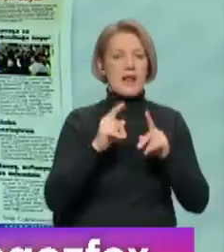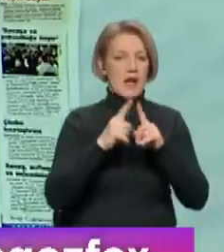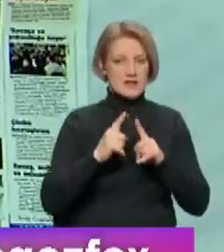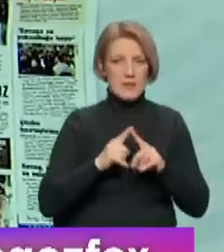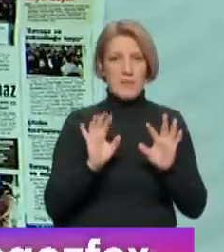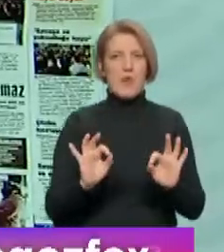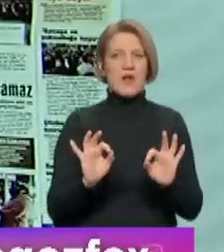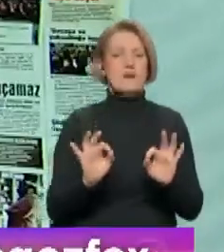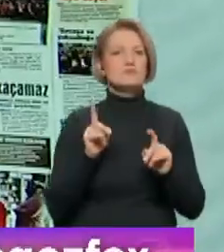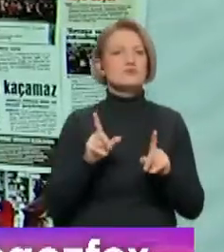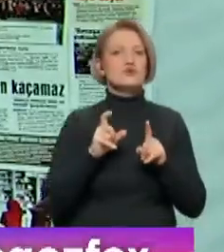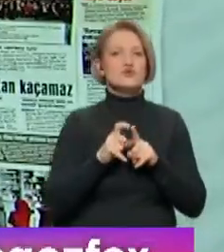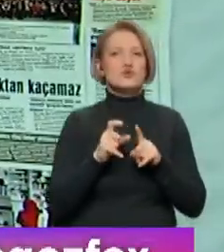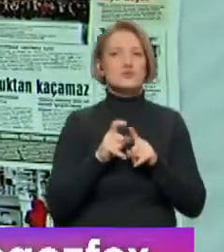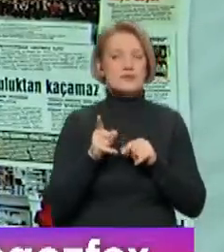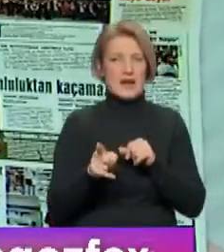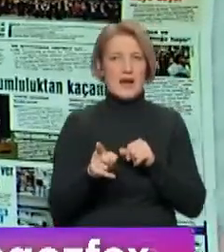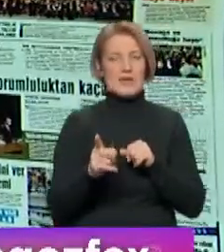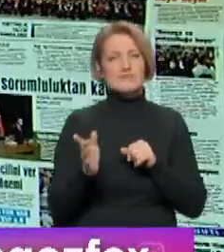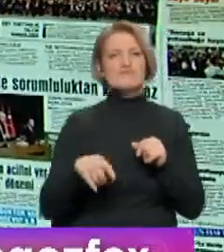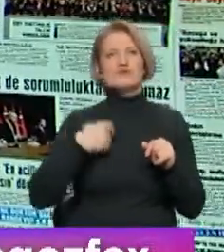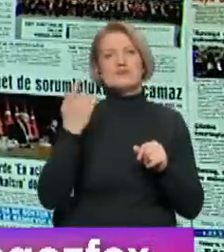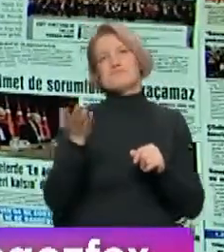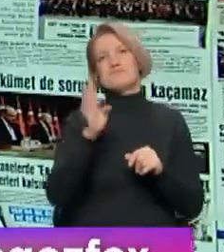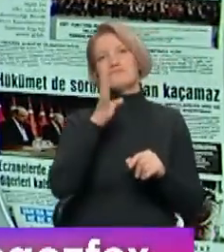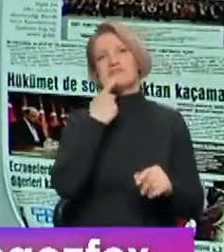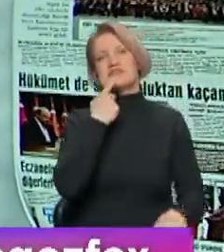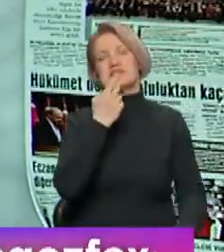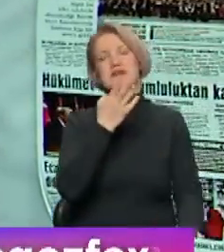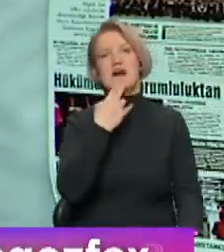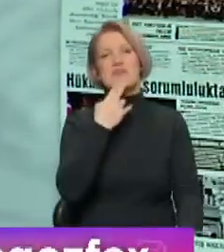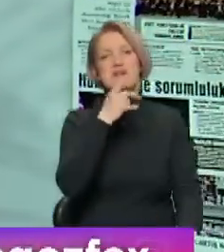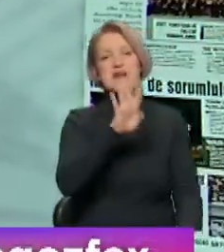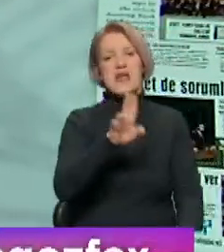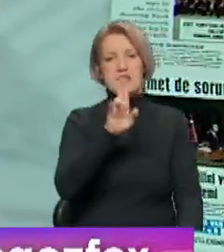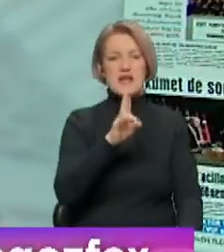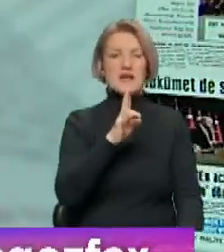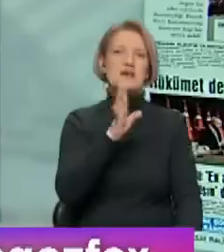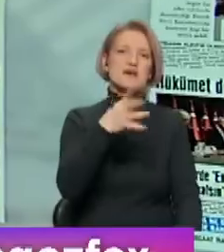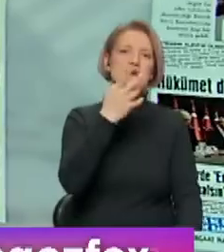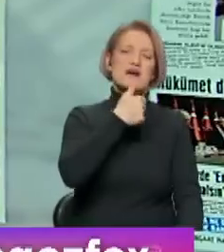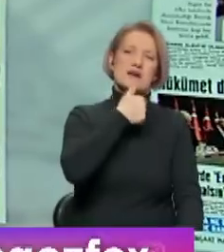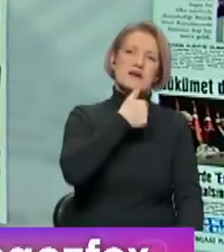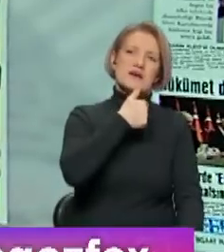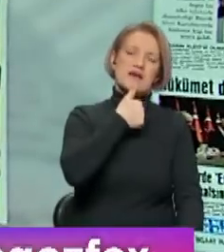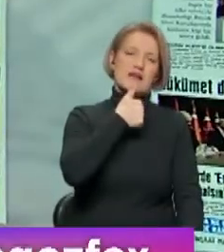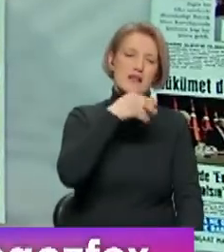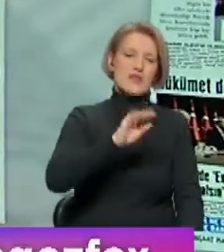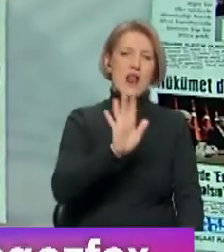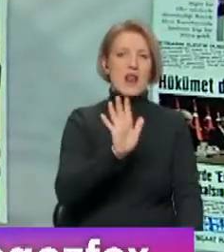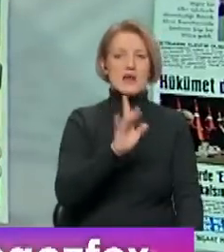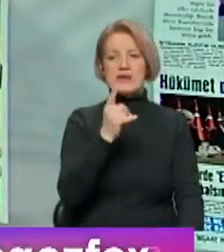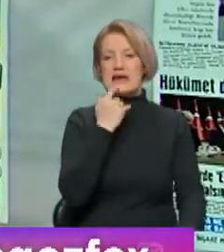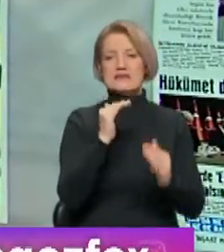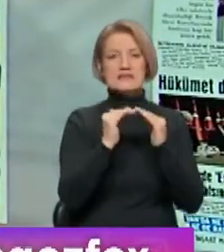hesaplamalar da öyle Bu durumda atıyorum kadınlar için 47 erkekler için 49 kadınlar için 48 erkekler için 50 bir